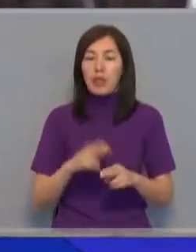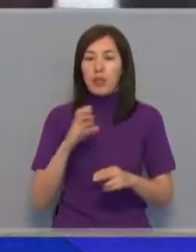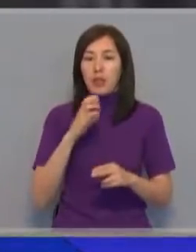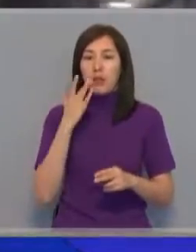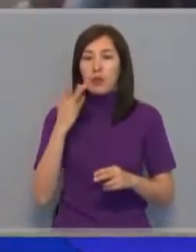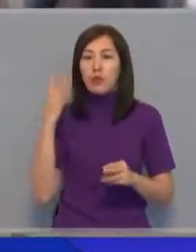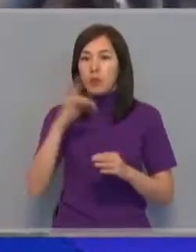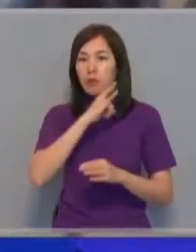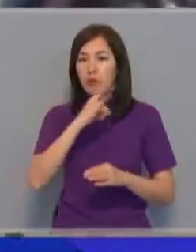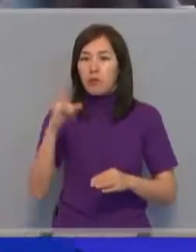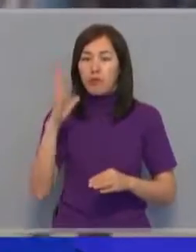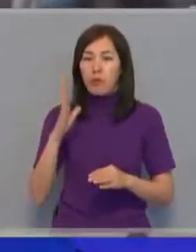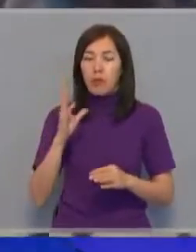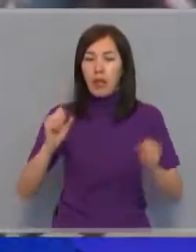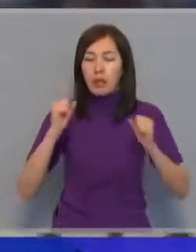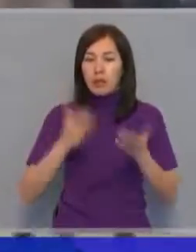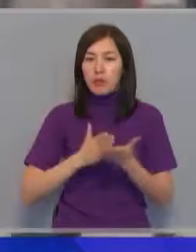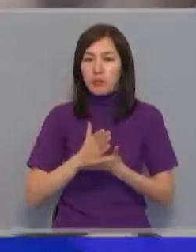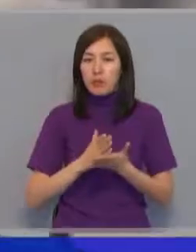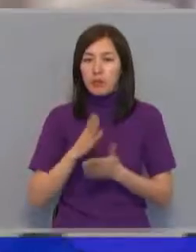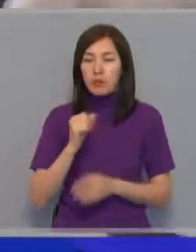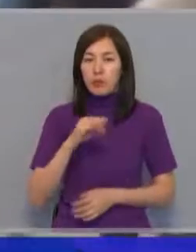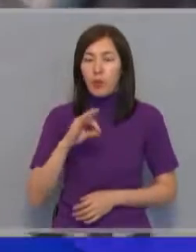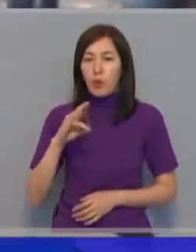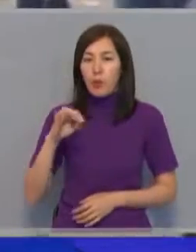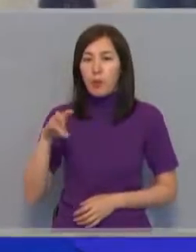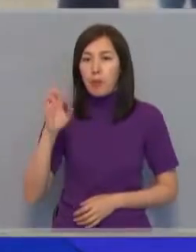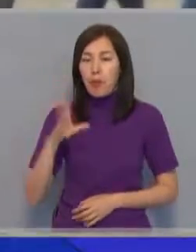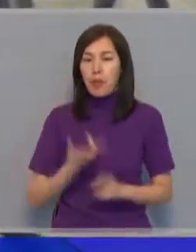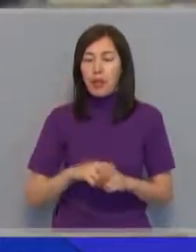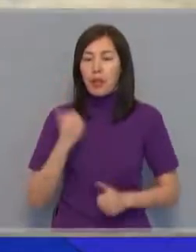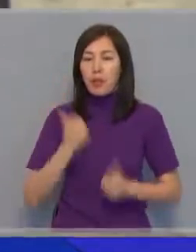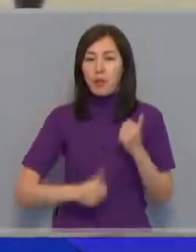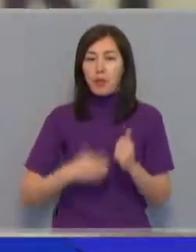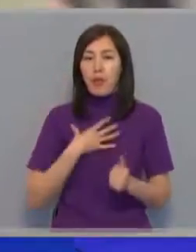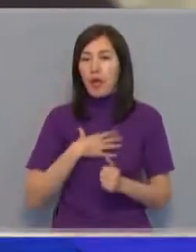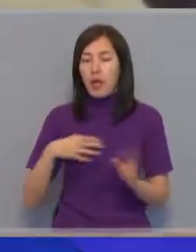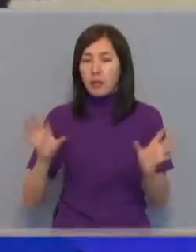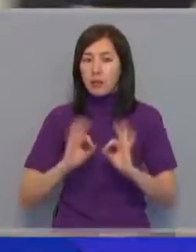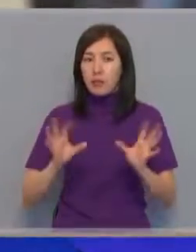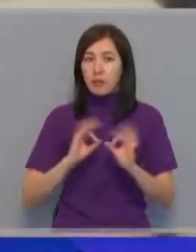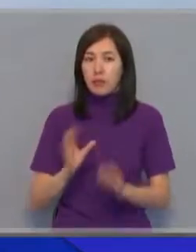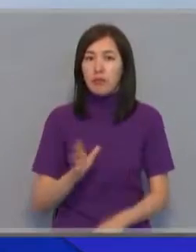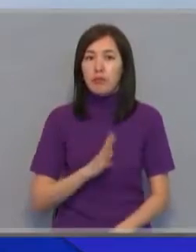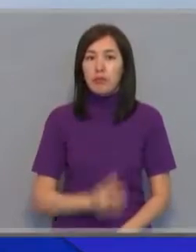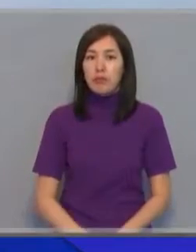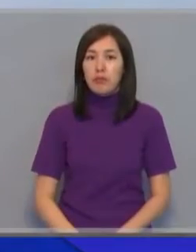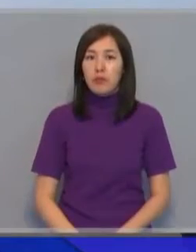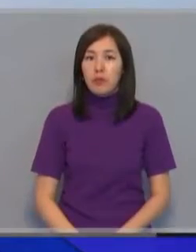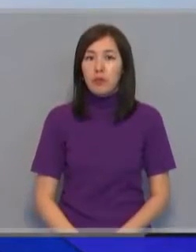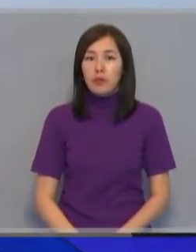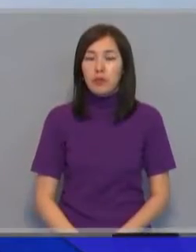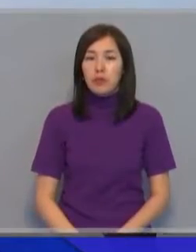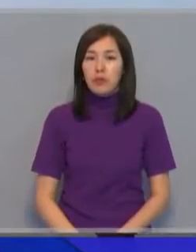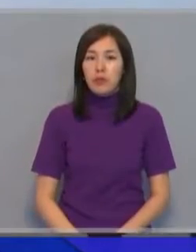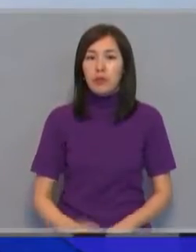Ксроның 9 дүркін жеңімпазы спорт ардагері Әбілхан Дауылбаев бұл турнирдің маңыздылығына тоқталып өтті. Спортшылар